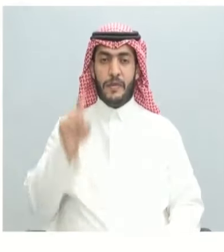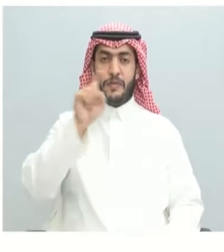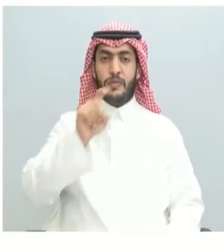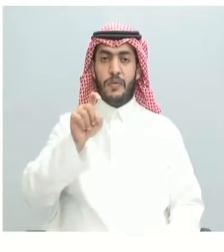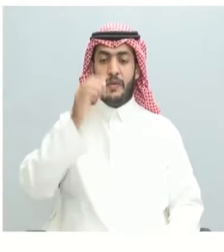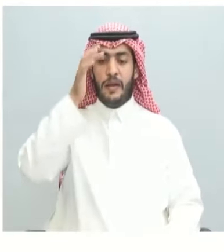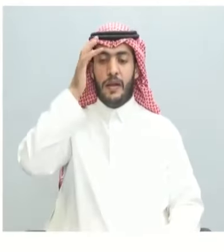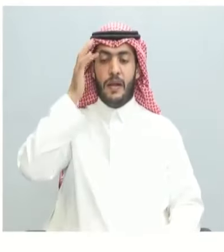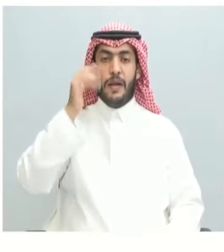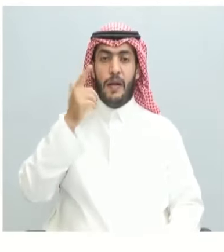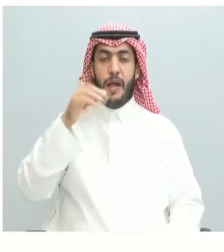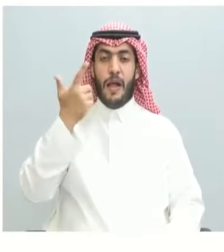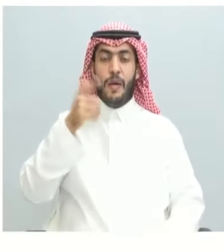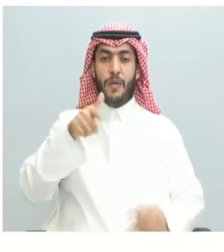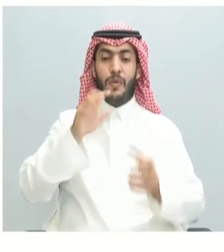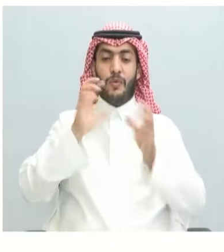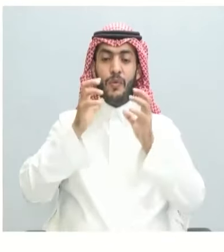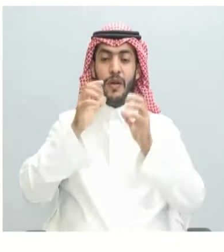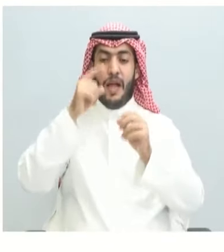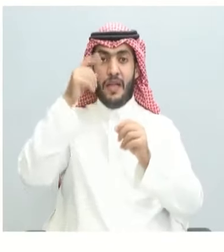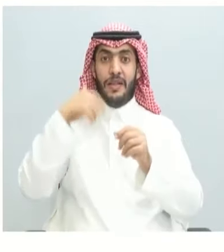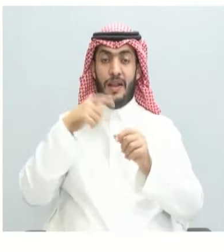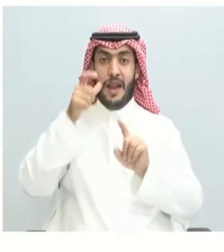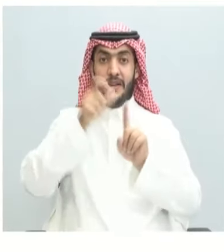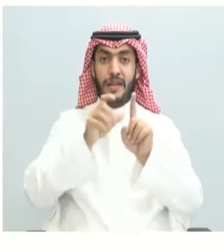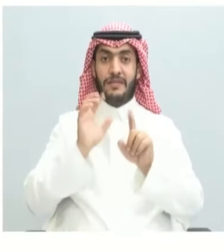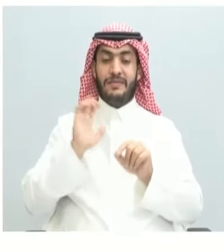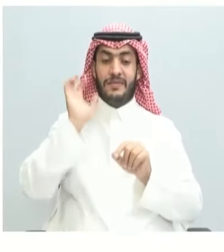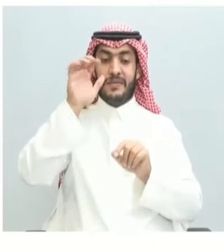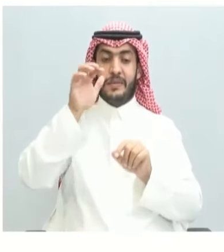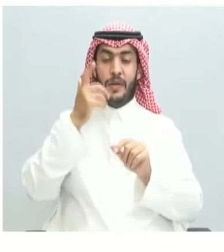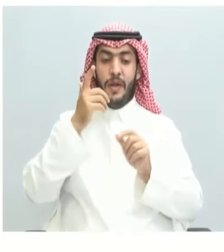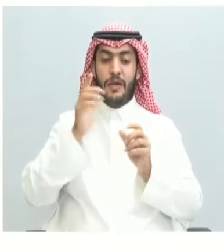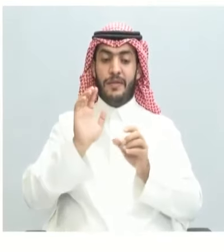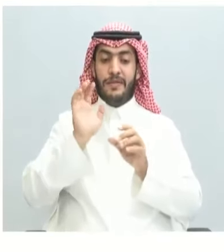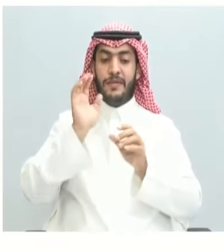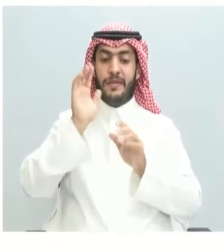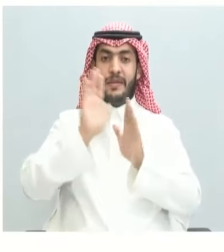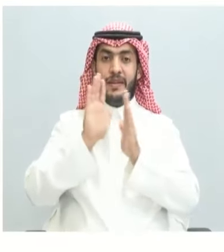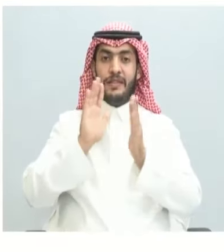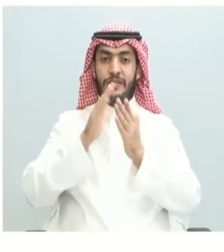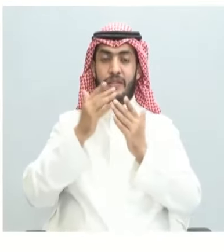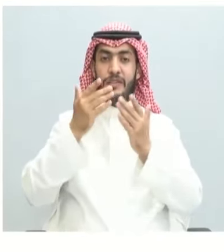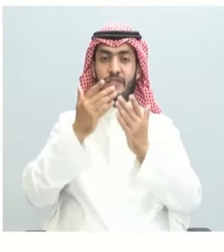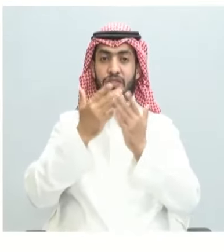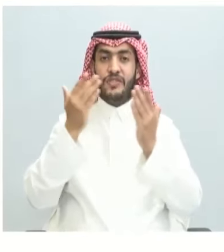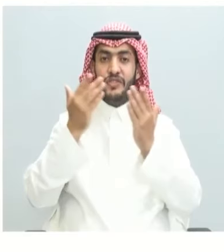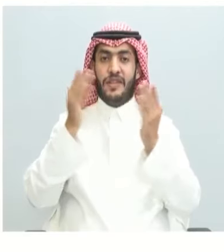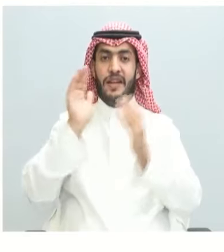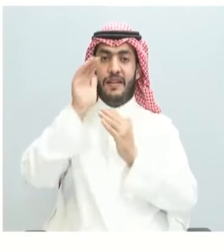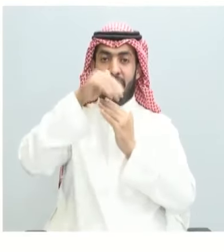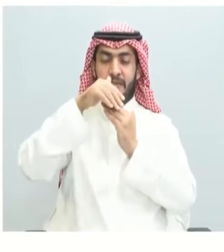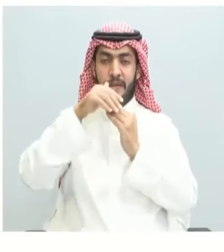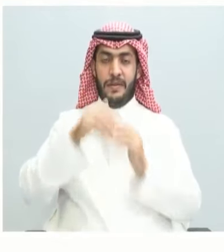اخر ماذا سيحصل او ماذا يحصل الكره اذا رماها اللاعب باتجاه الحائط ماذا سيحصل